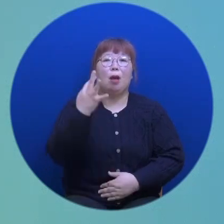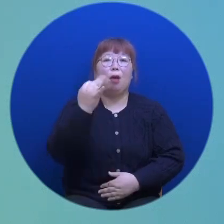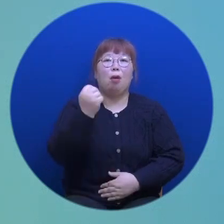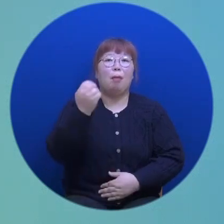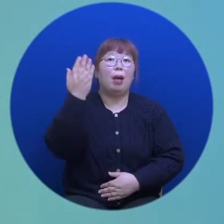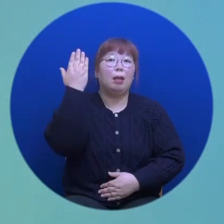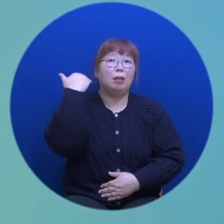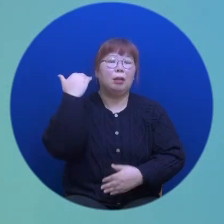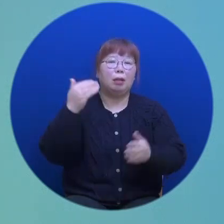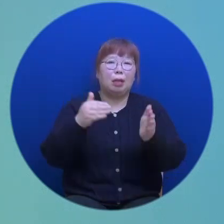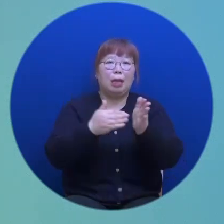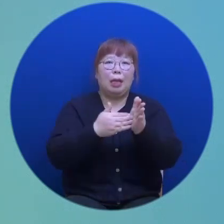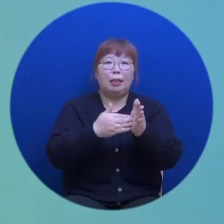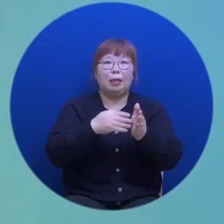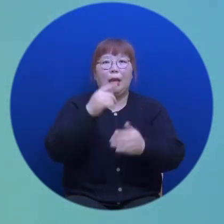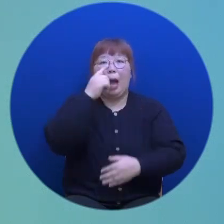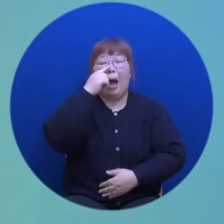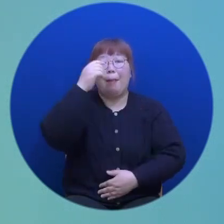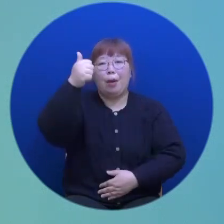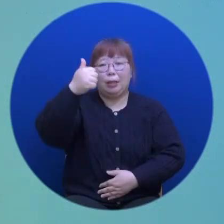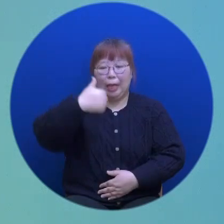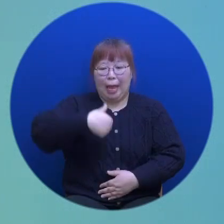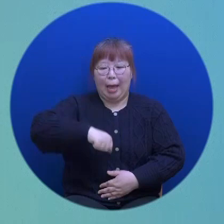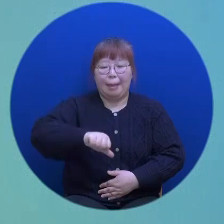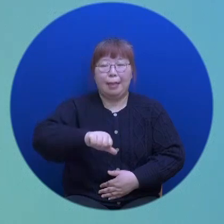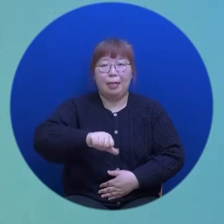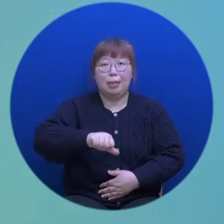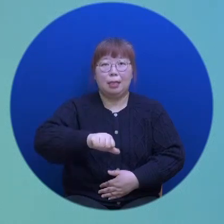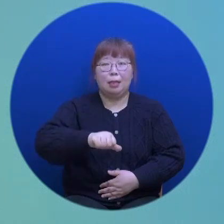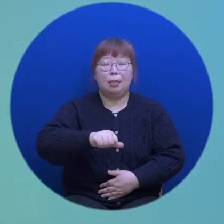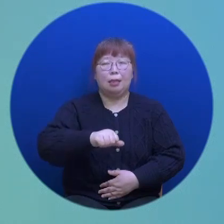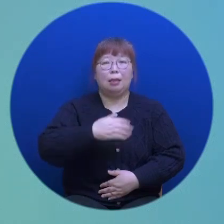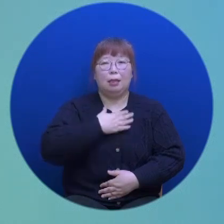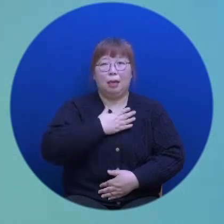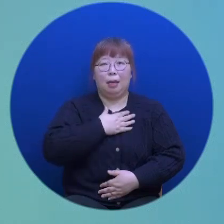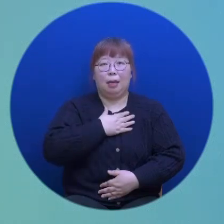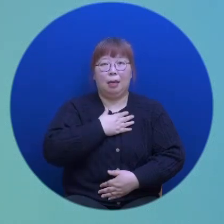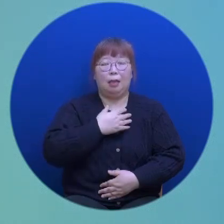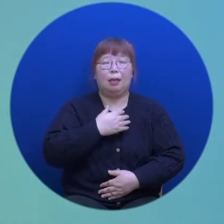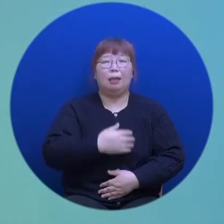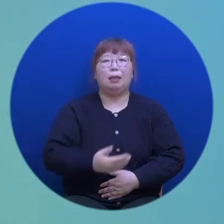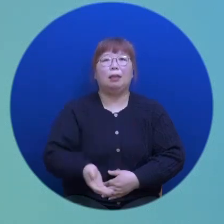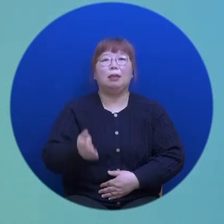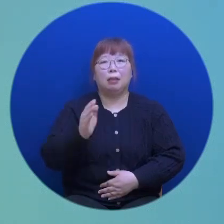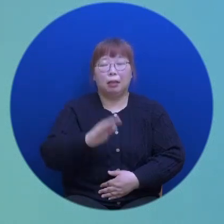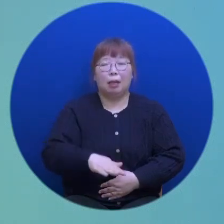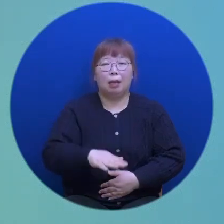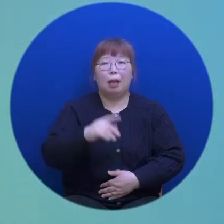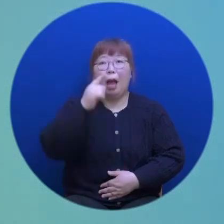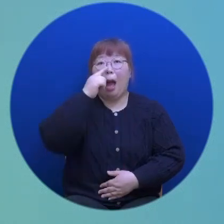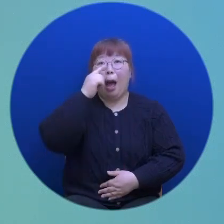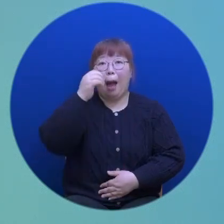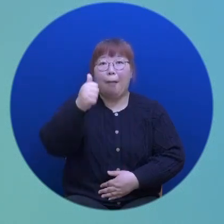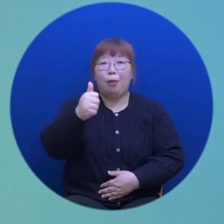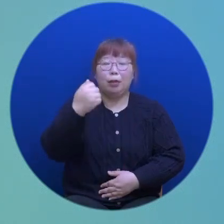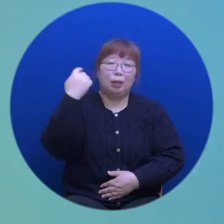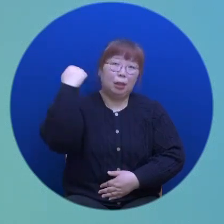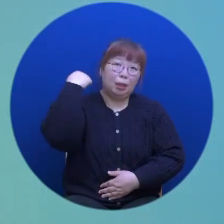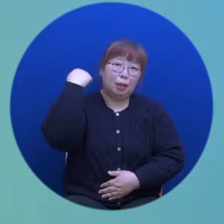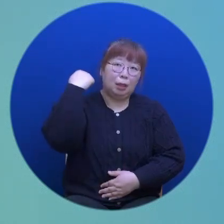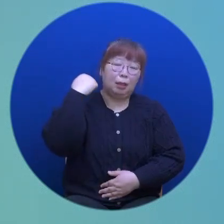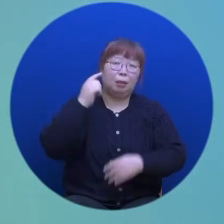전까지 아버지의 아들이기만 했던 사람들, 아버지의 등을 보고 걷다